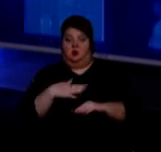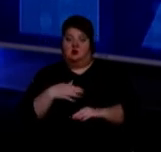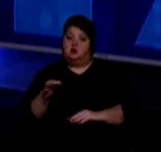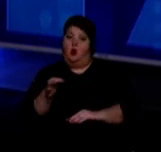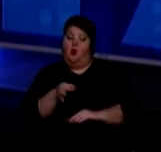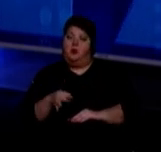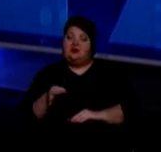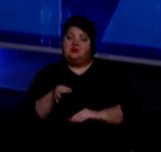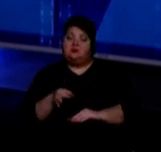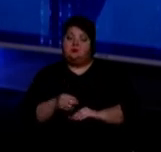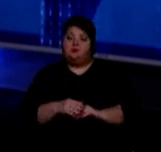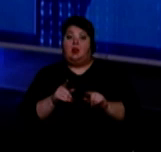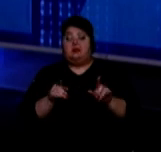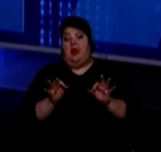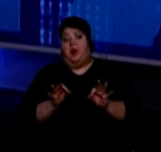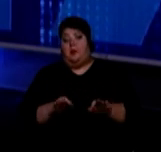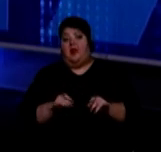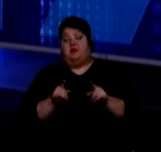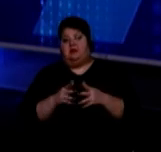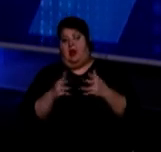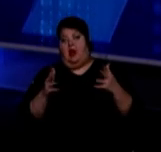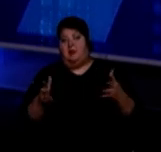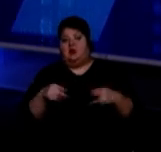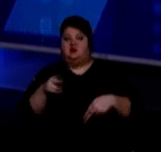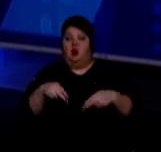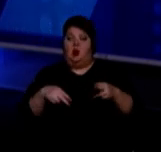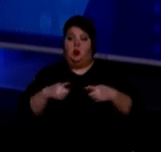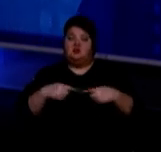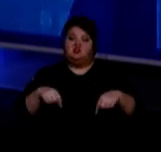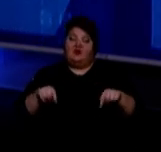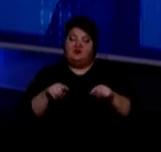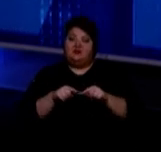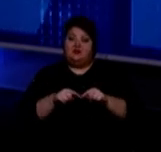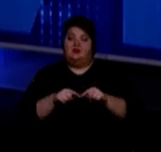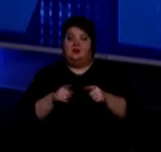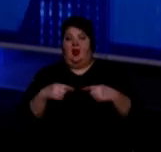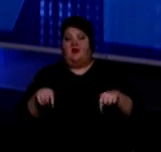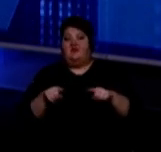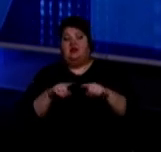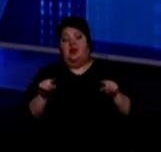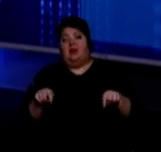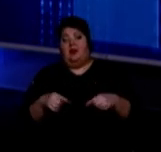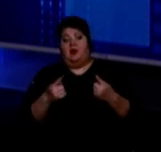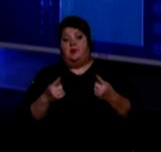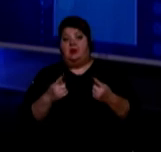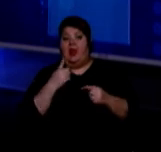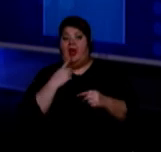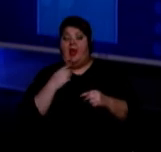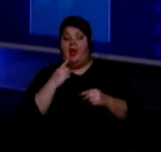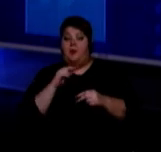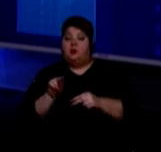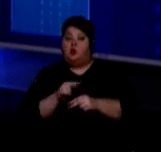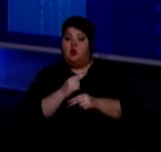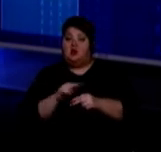Це, як правило, це більше йдуть хірургічні відділення, відділення реанімації, гематологічні